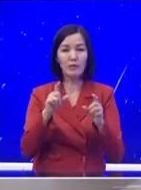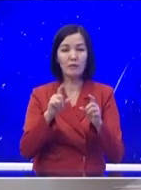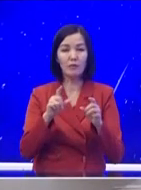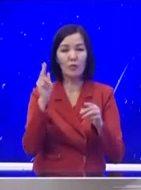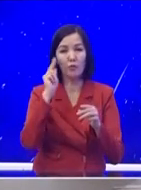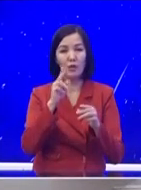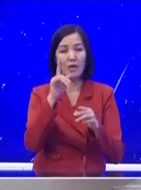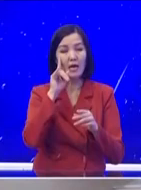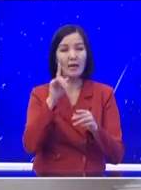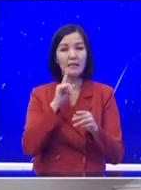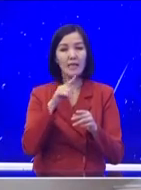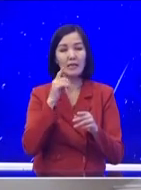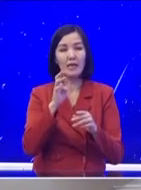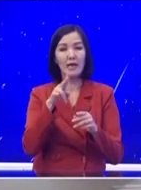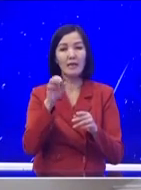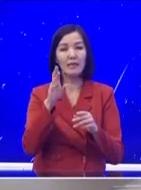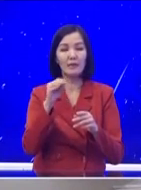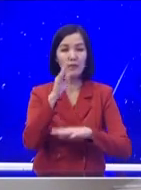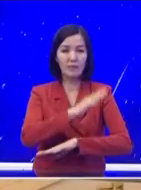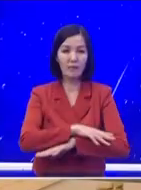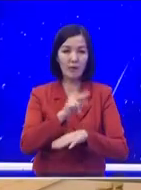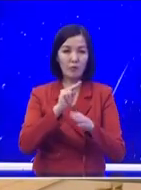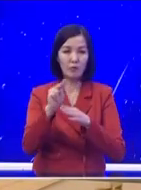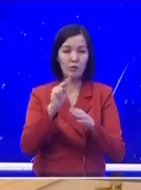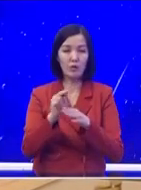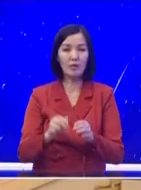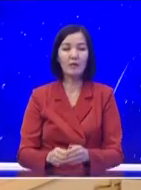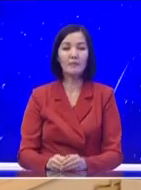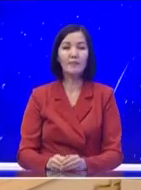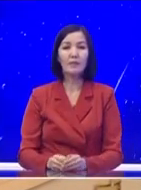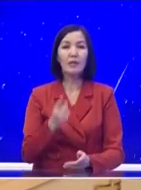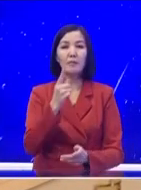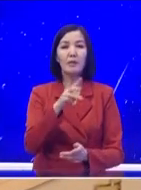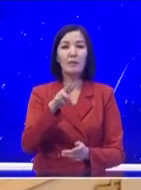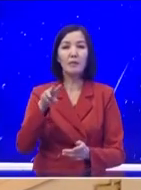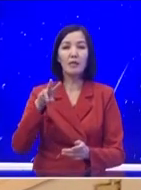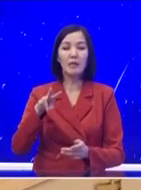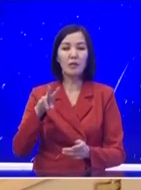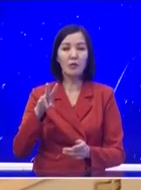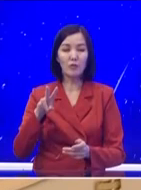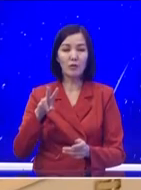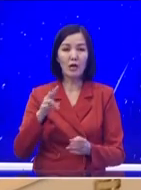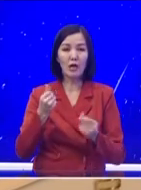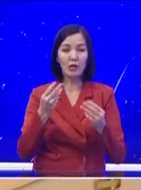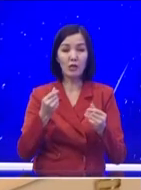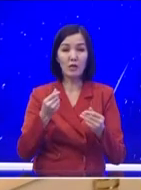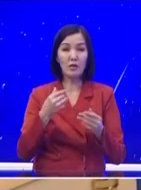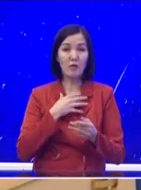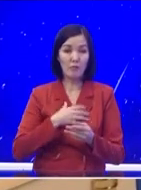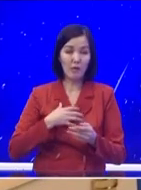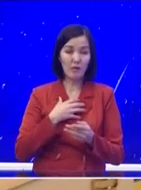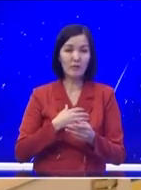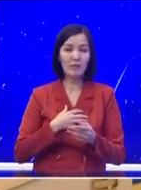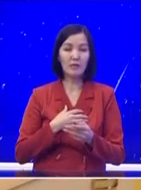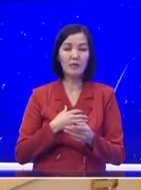гимназиясында қазақ тілі мен әдебиет пәнінен сабақ береді. Бұл сума мен үшін кәдімгідей рөл атқарады деп